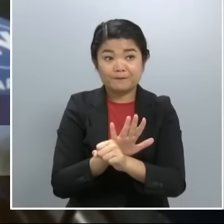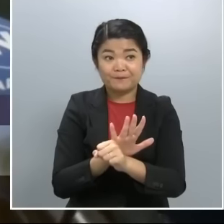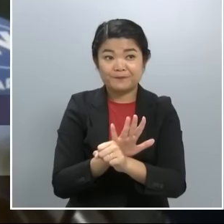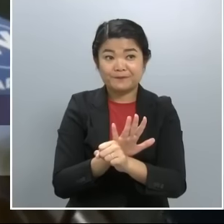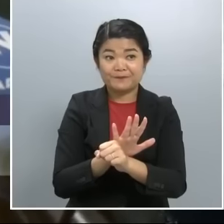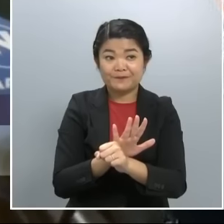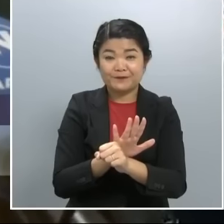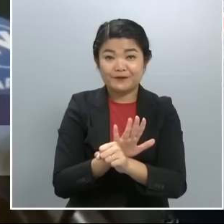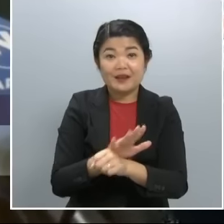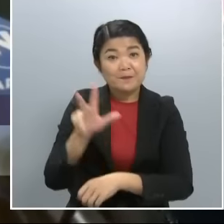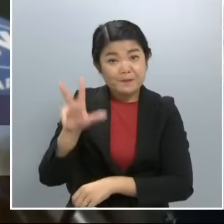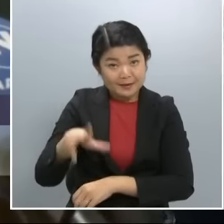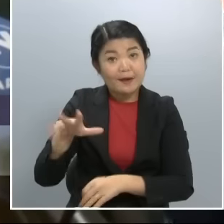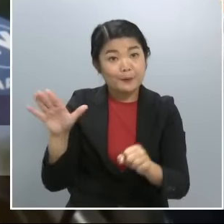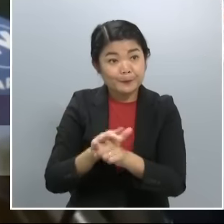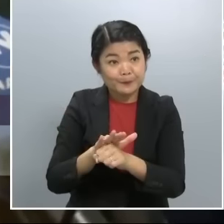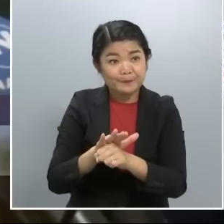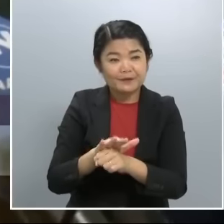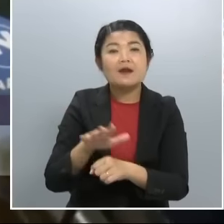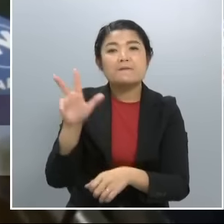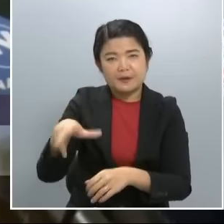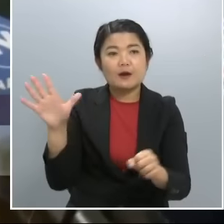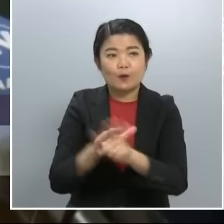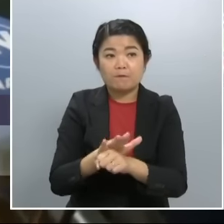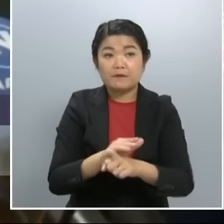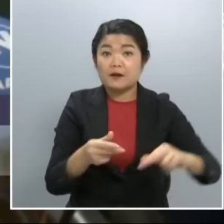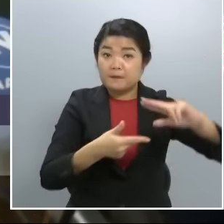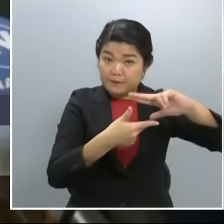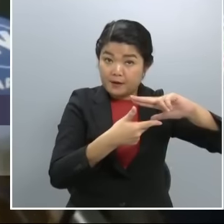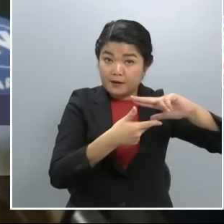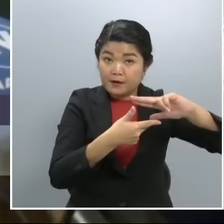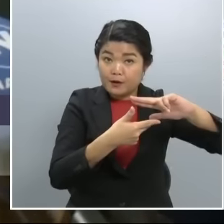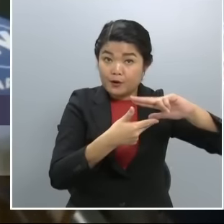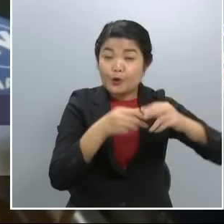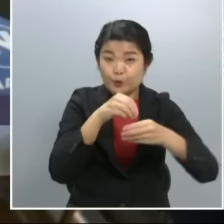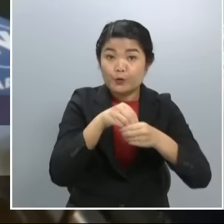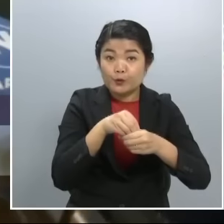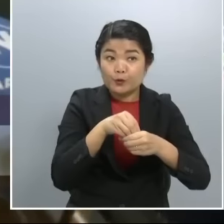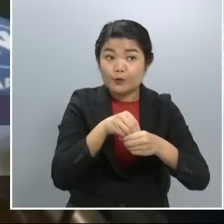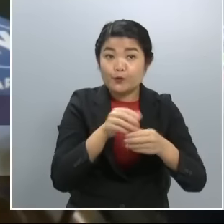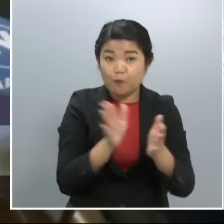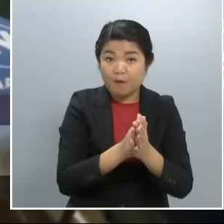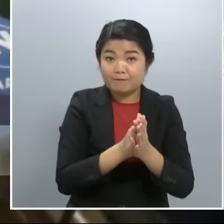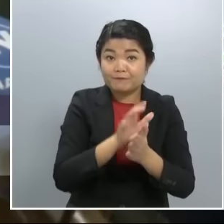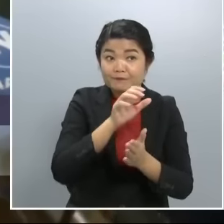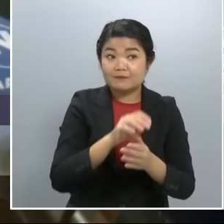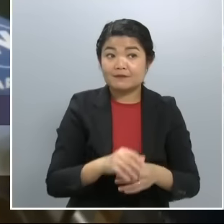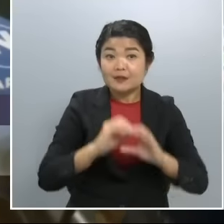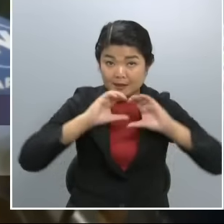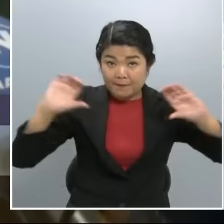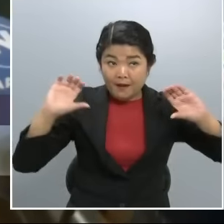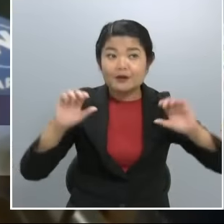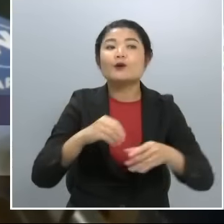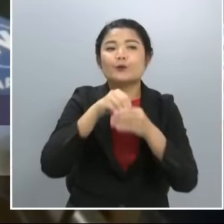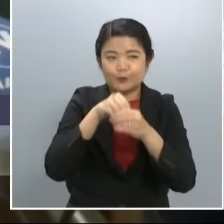ในส่วนของเพื่อไทยก่อนนะคะ ค่ะครบค่ะ พรรคพลังประชารัฐพลังประชารัฐยังอยู่ในพรรคร่วมรัฐบาลไห